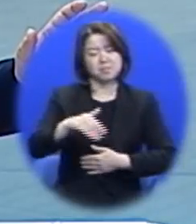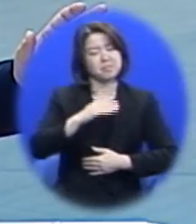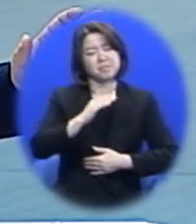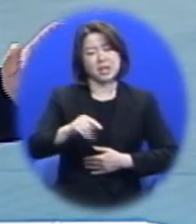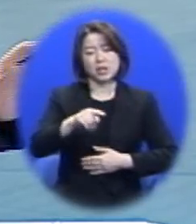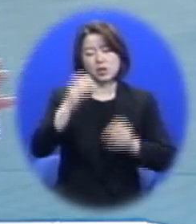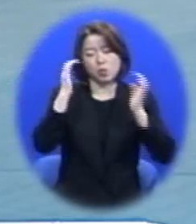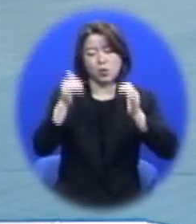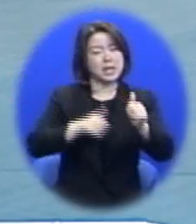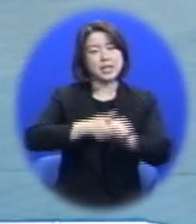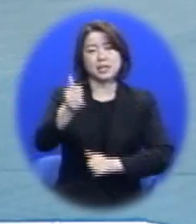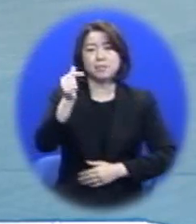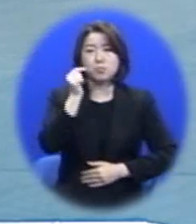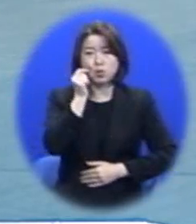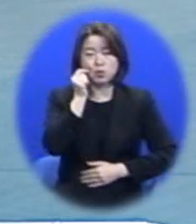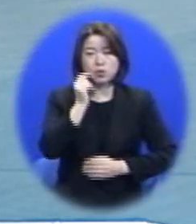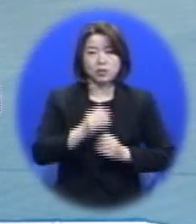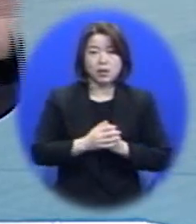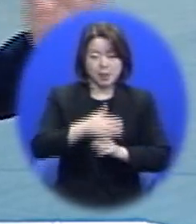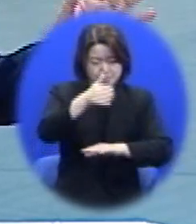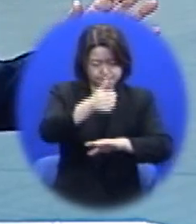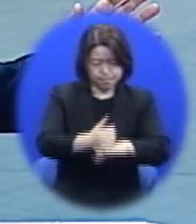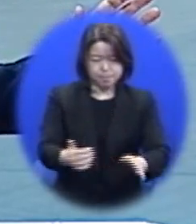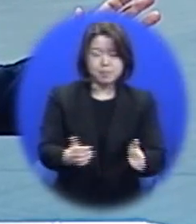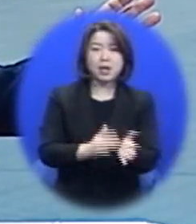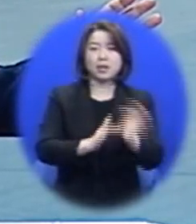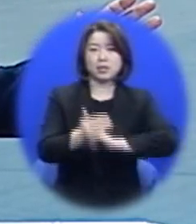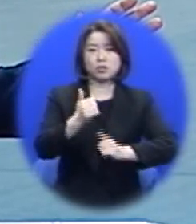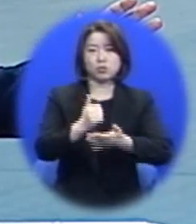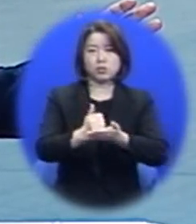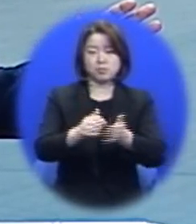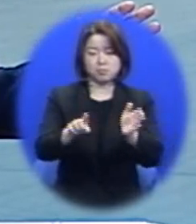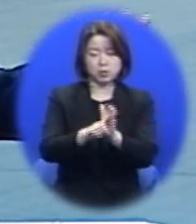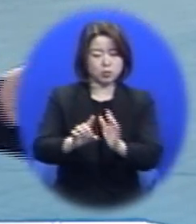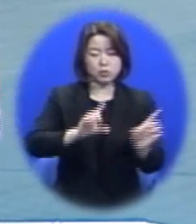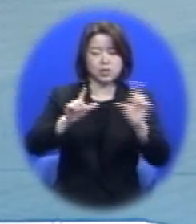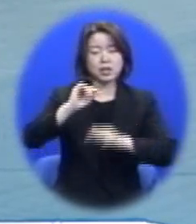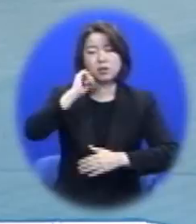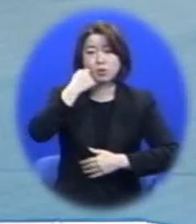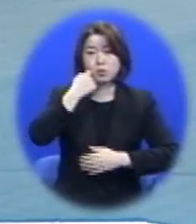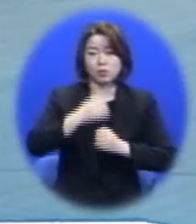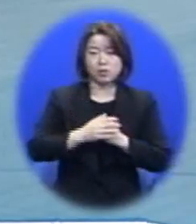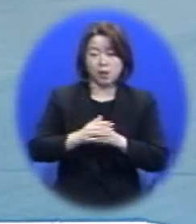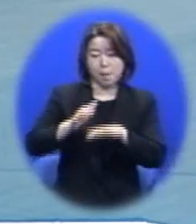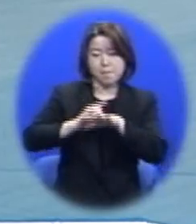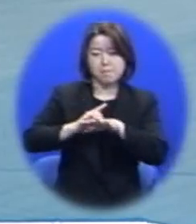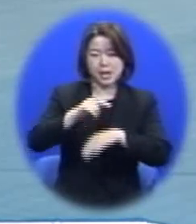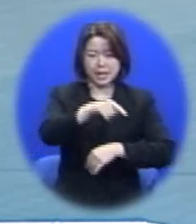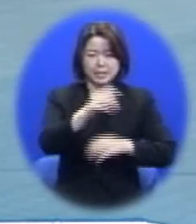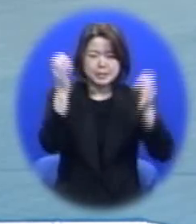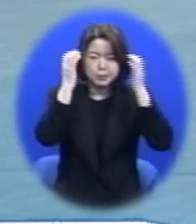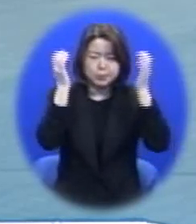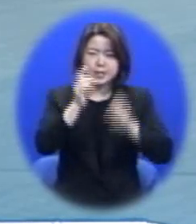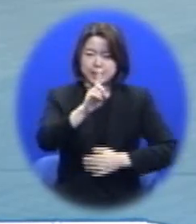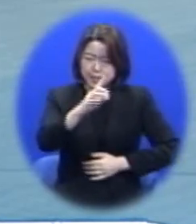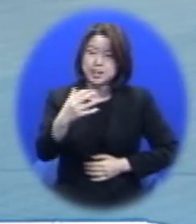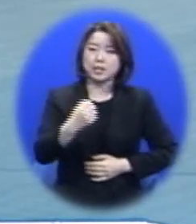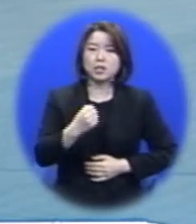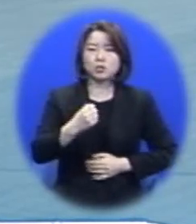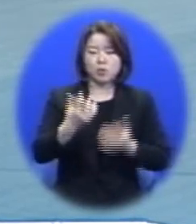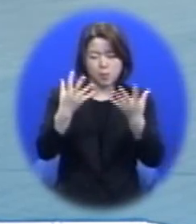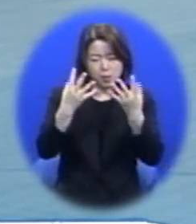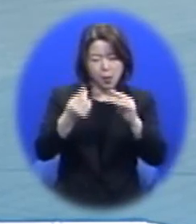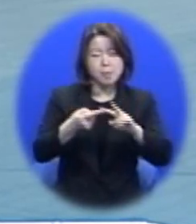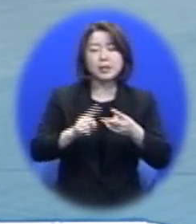못합니다. 끝까지 예수님을 믿고 살 수 없습니다. 마귀가 고난 하나 가지고 우리를 얼마든지